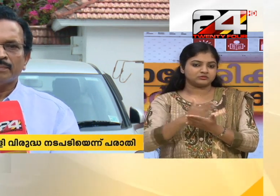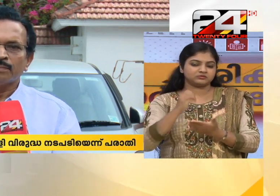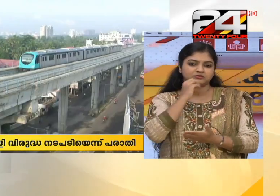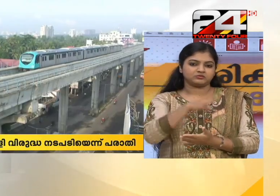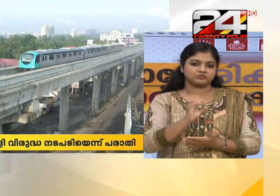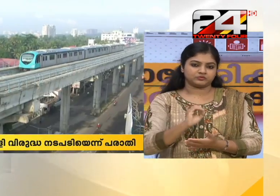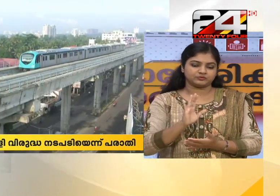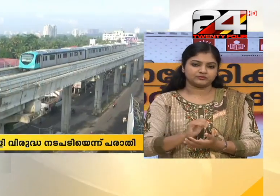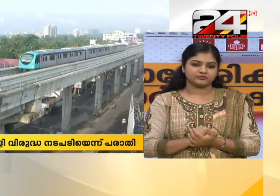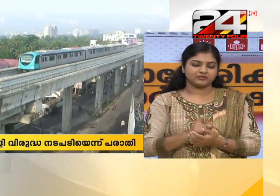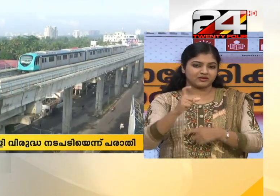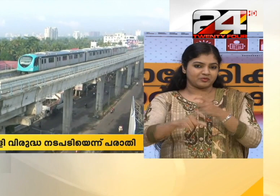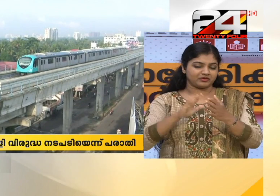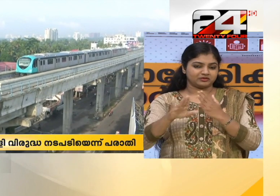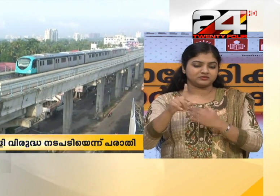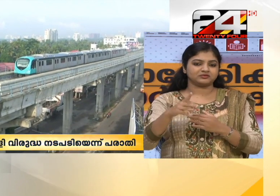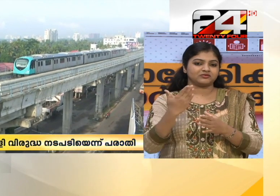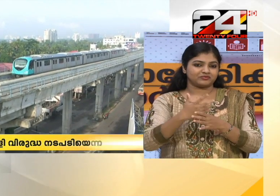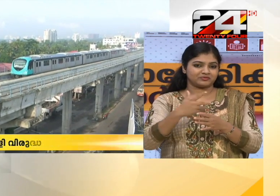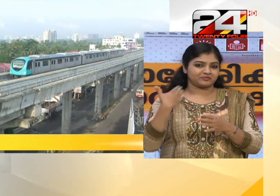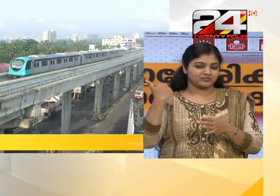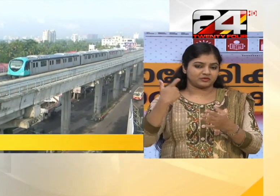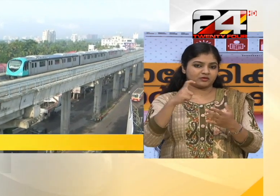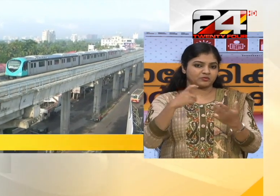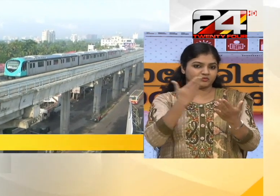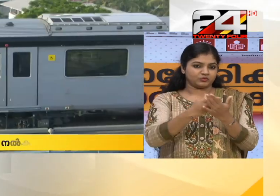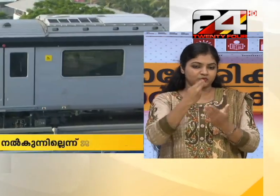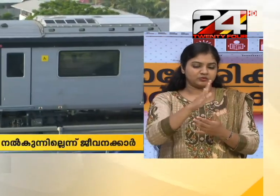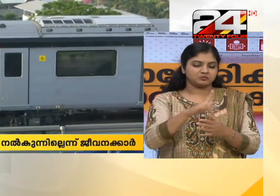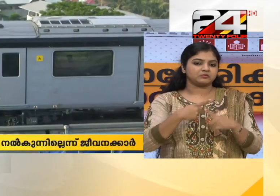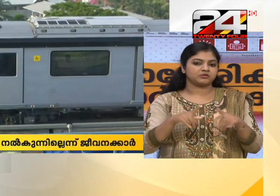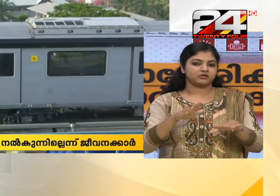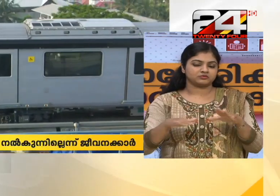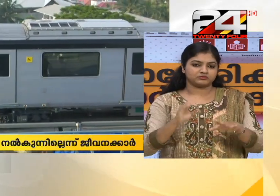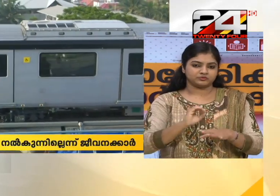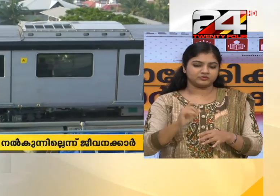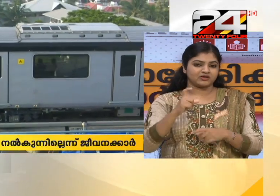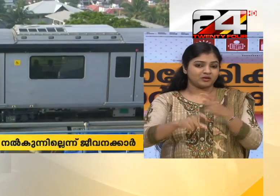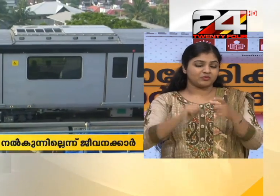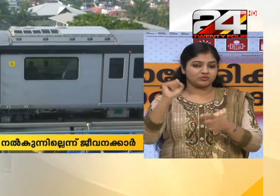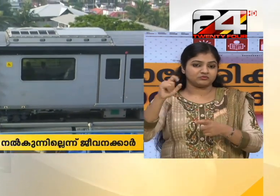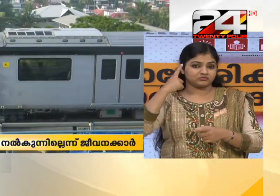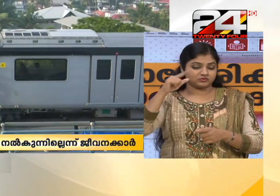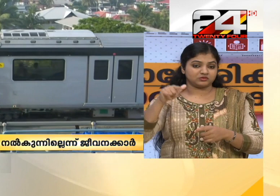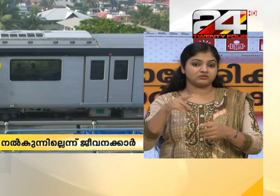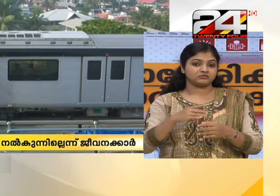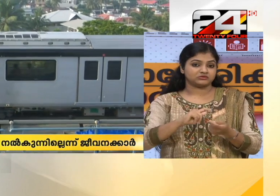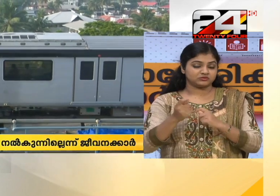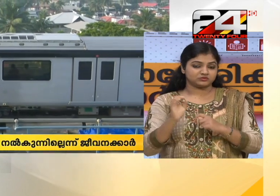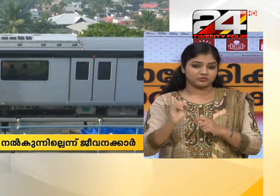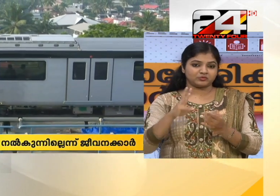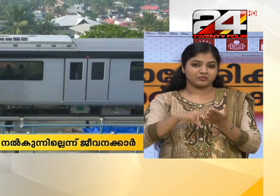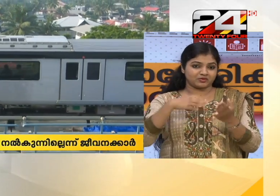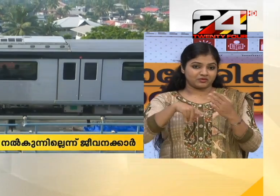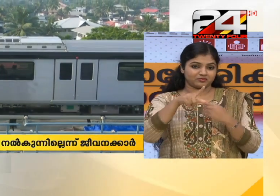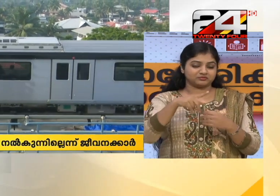ലഭിക്കുന്നില്ല. കമ്പനിക്കെതിരെ തൊഴിൽ വകുപ്പിൽ പരാതി നൽകിയിട്ടുണ്ട്. എന്നാൽ ഇതുവരെ നടപടി ഉണ്ടായിട്ടില്ല. കമ്പനിയുടെ നിലപാടിൽ മാറ്റമുണ്ടായില്ലെങ്കിൽ മെട്രോ